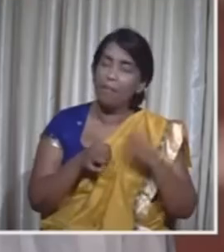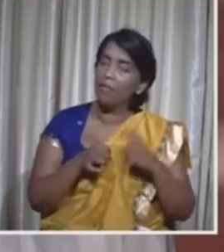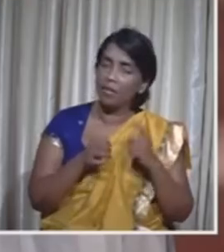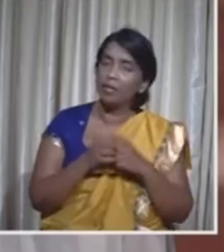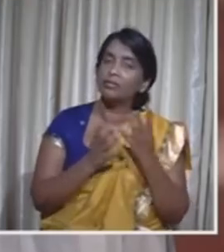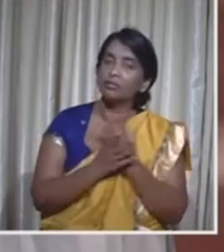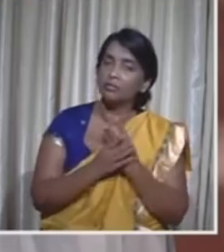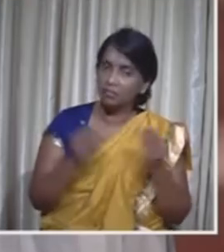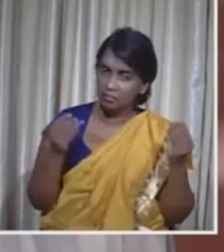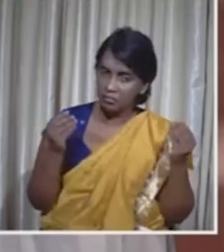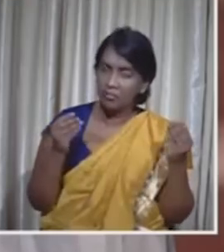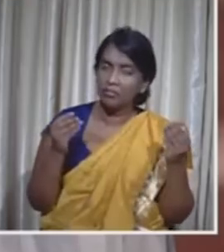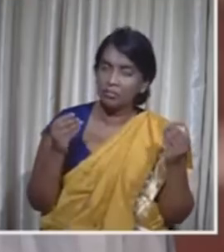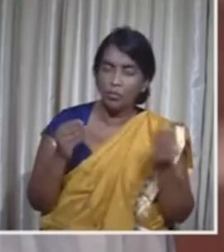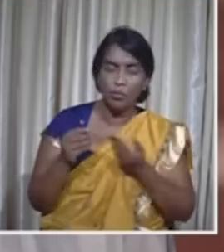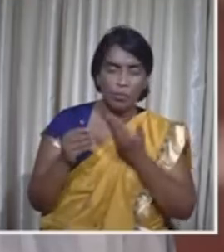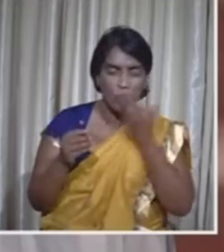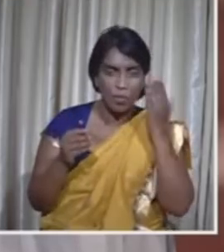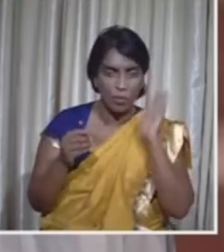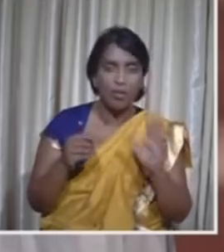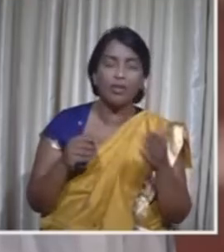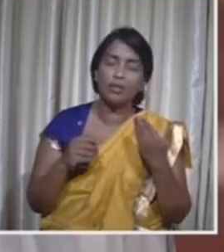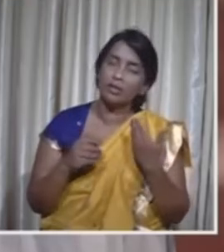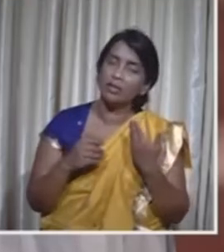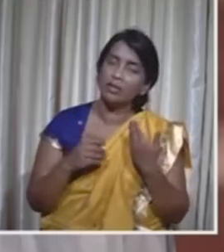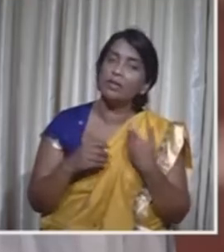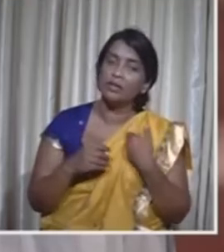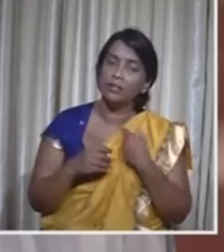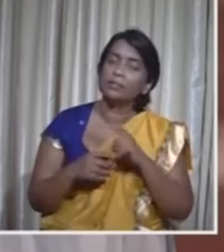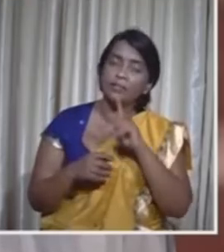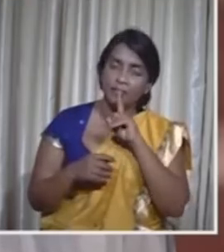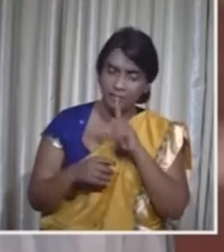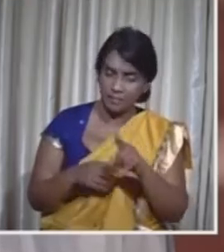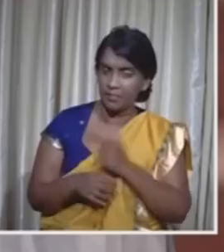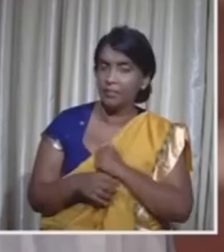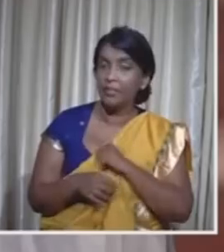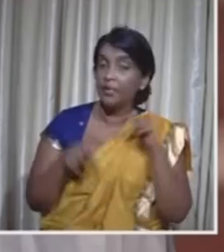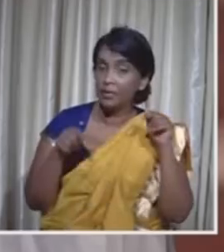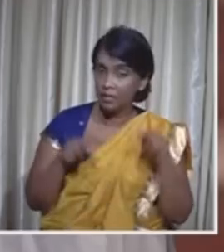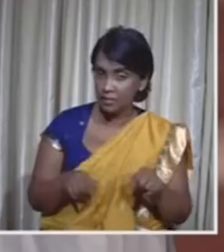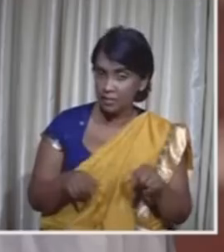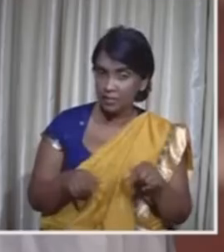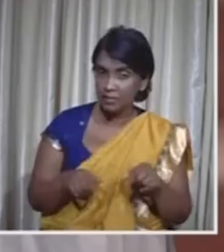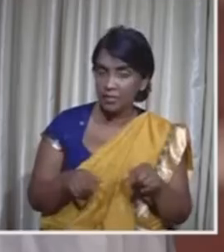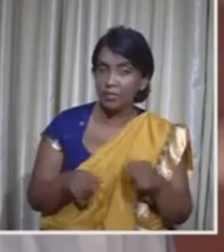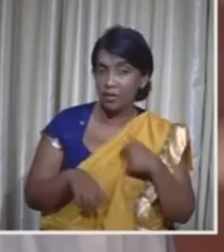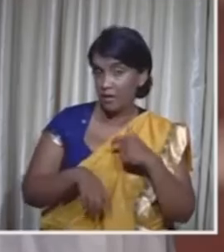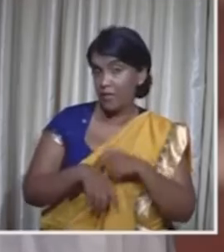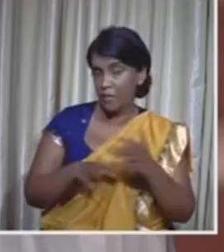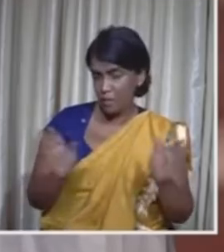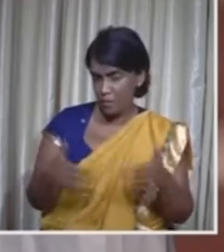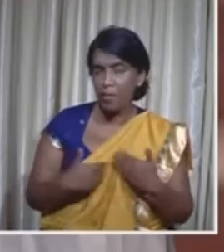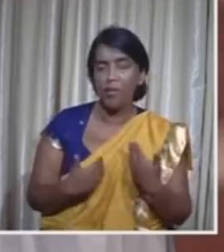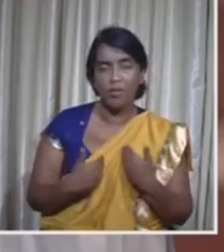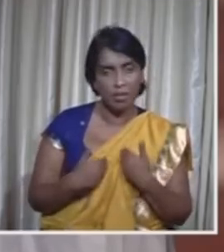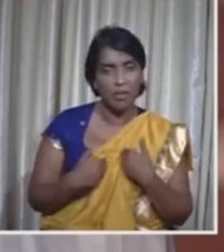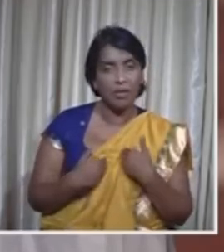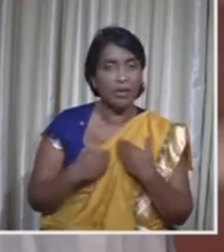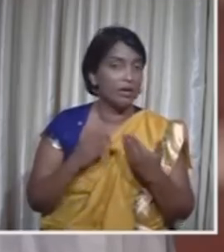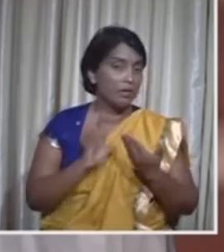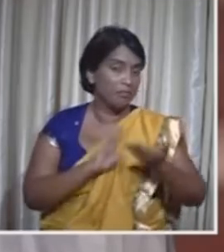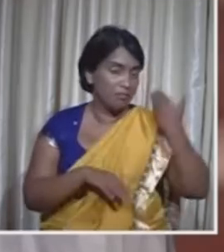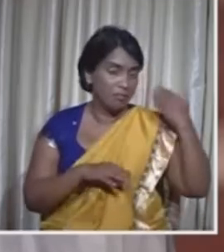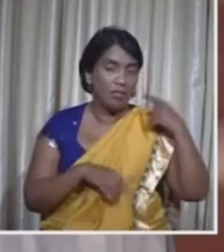இந்த இடத்திலே உறுதிபட கூறுகிறேன். ஆகவே இப்பொழுதும் கூட காலம் செல்லவில்லை. உங்களுக்கு ஒரு நல்ல பாடத்தை வரலாறு தந்திருக்கிறது, காலம்